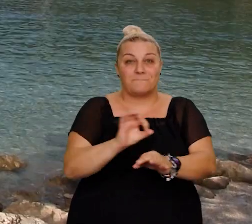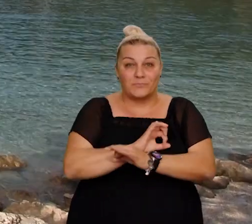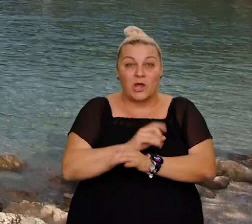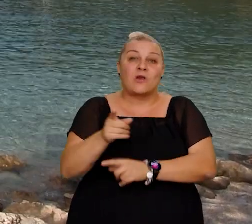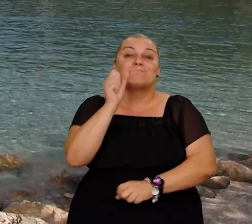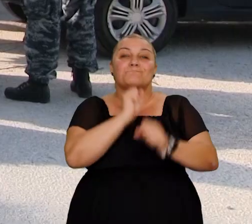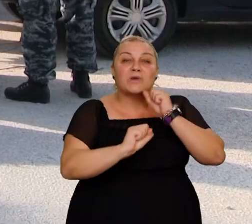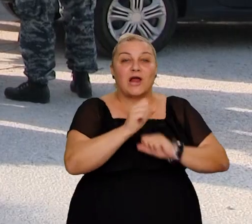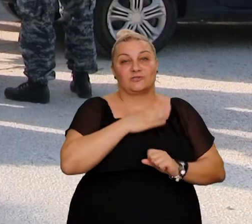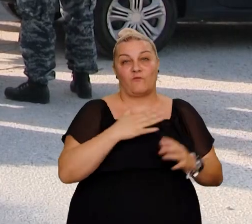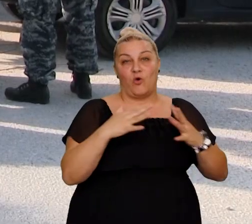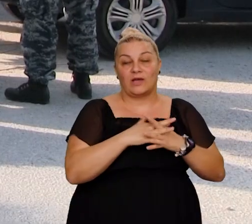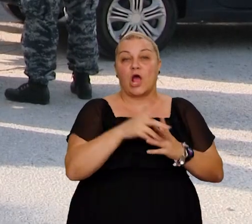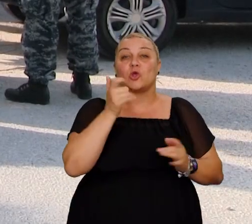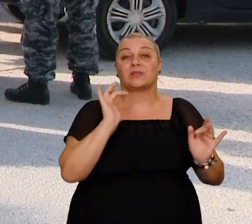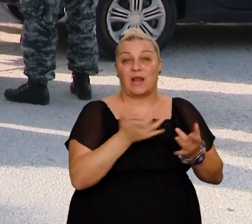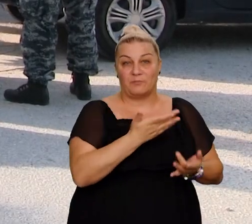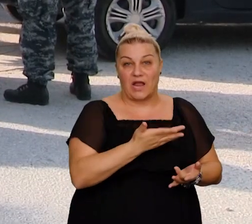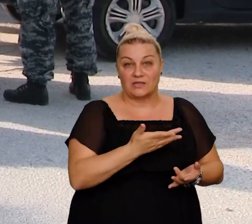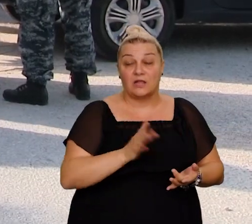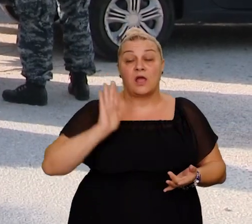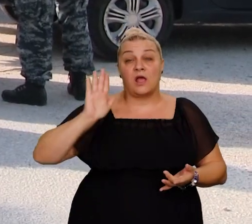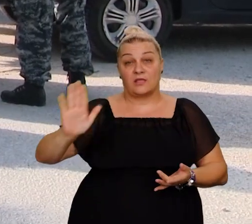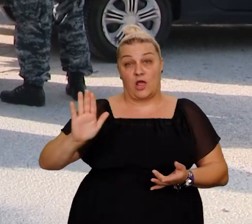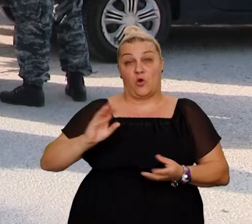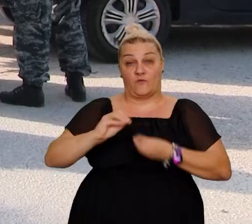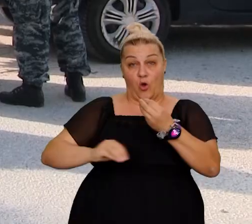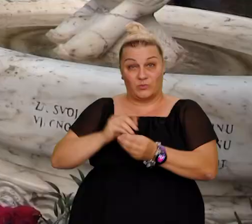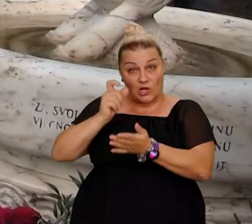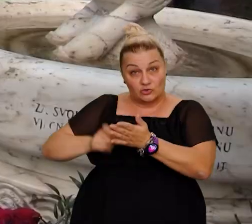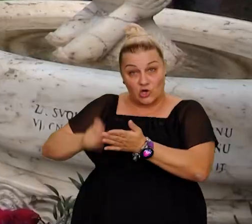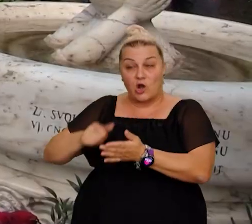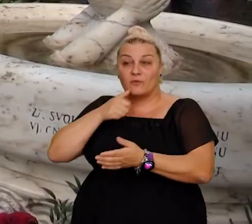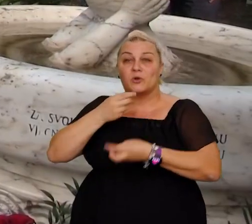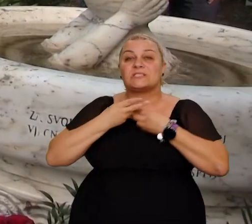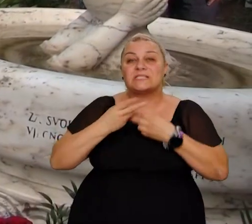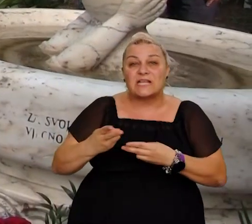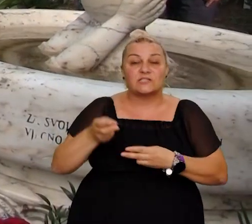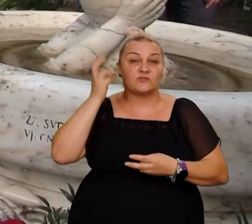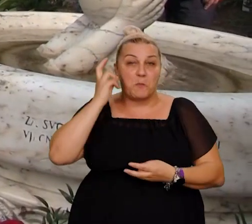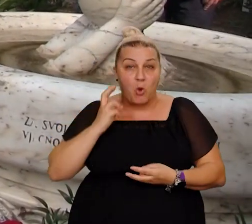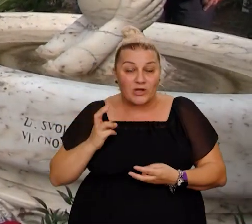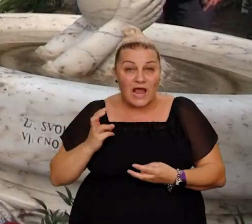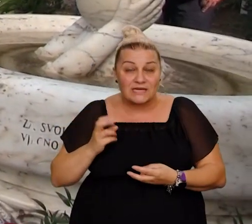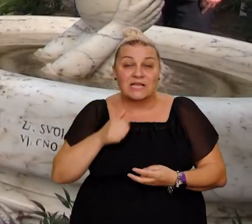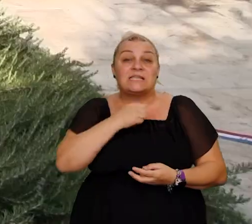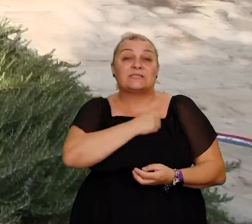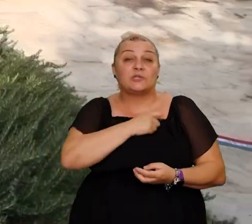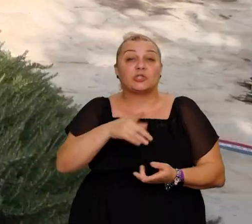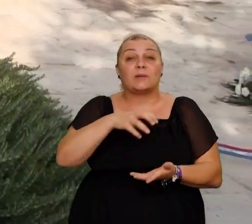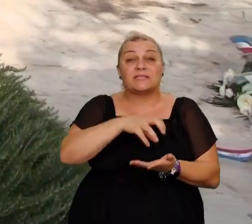32 godine položio život braneći rodni grad od neprijatelja. Uz članovi obitelji Vranić vijence su položili izaslanstva Hrvatske ratne